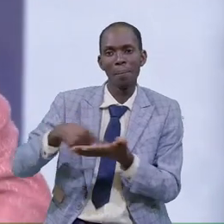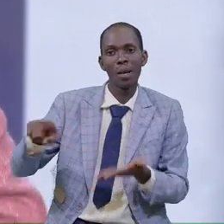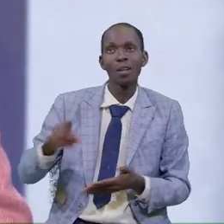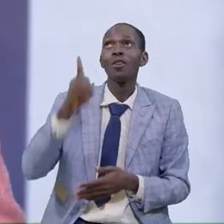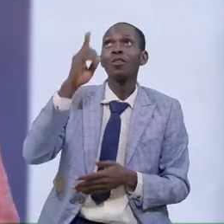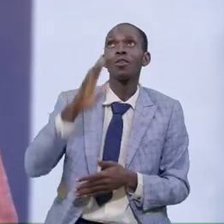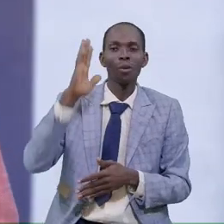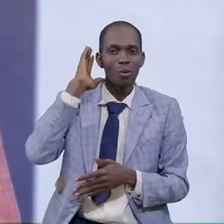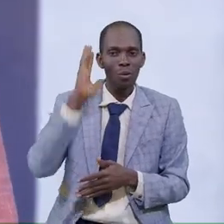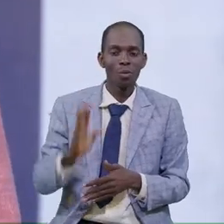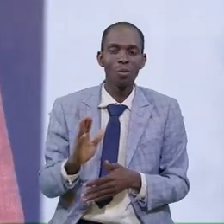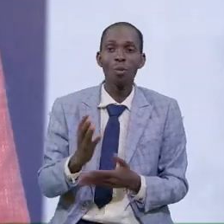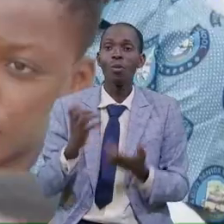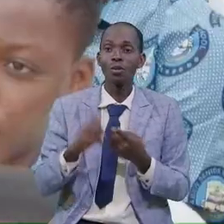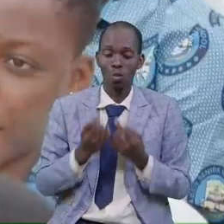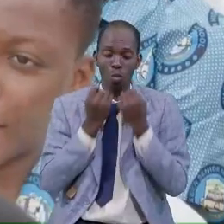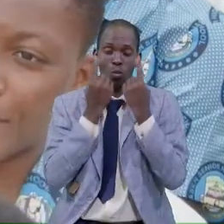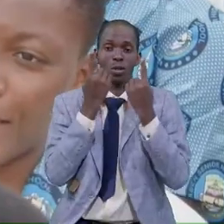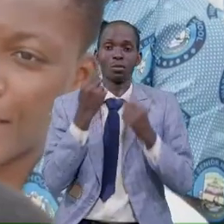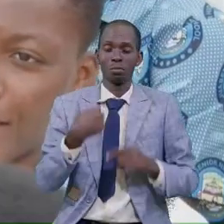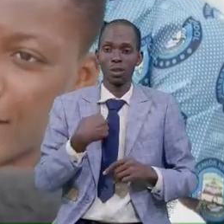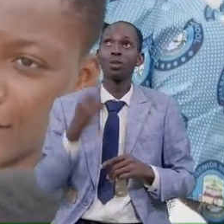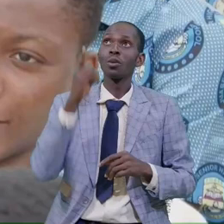Dieu voulait me réveiller. Et Dieu va te réveiller.